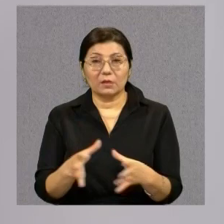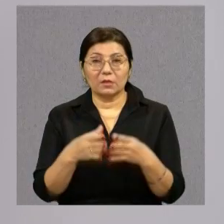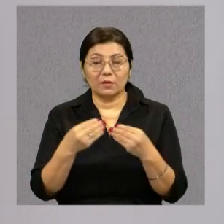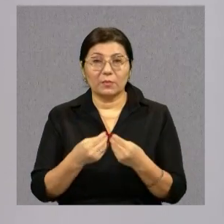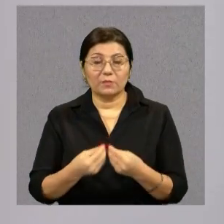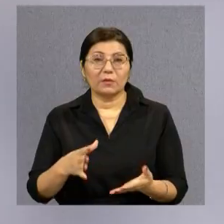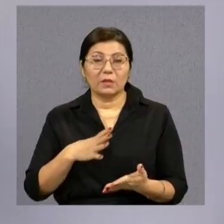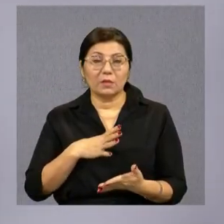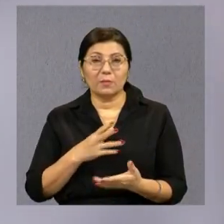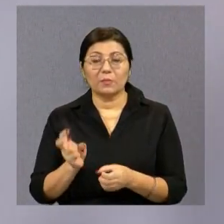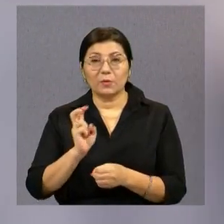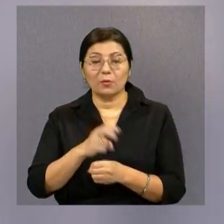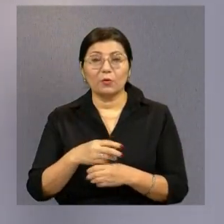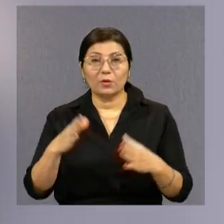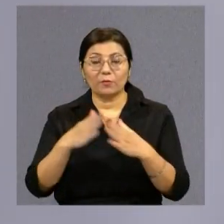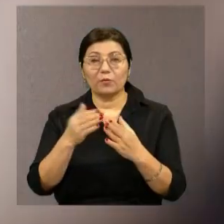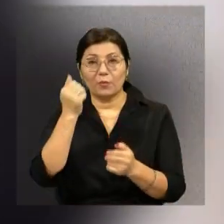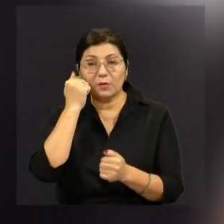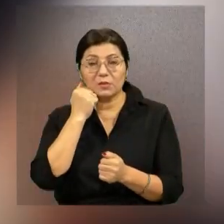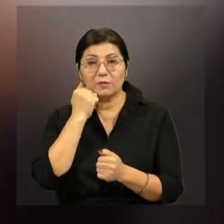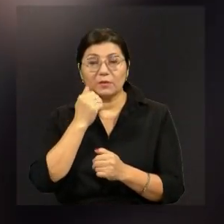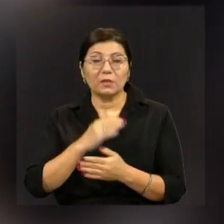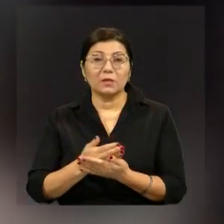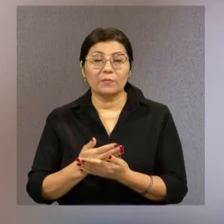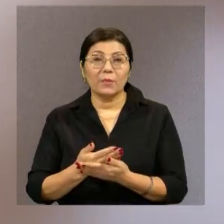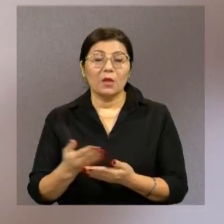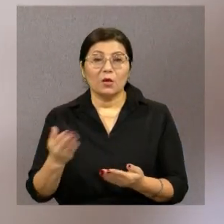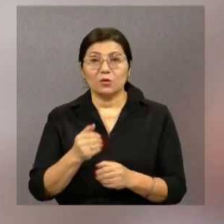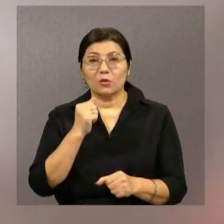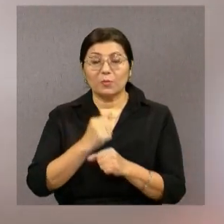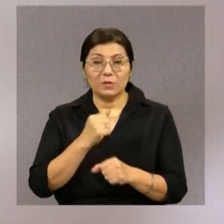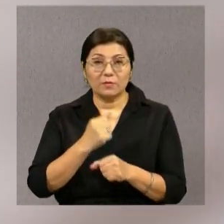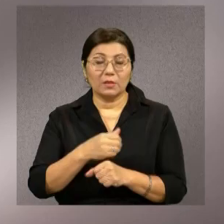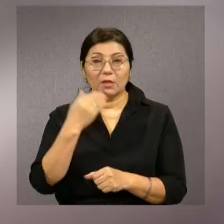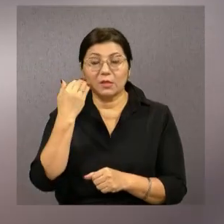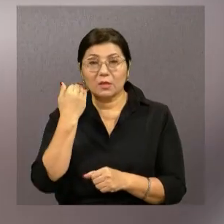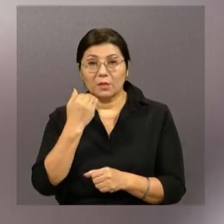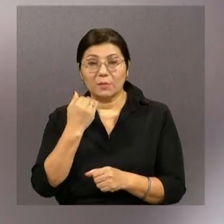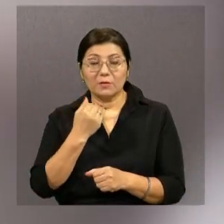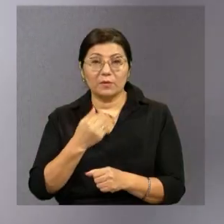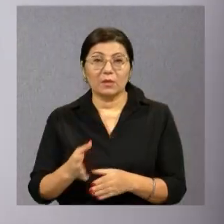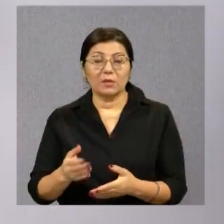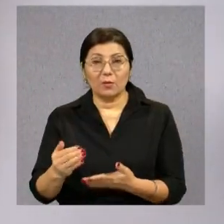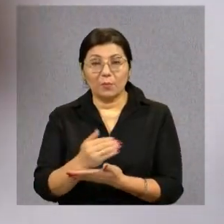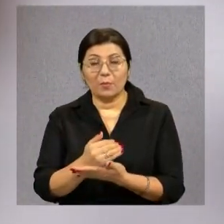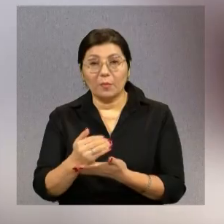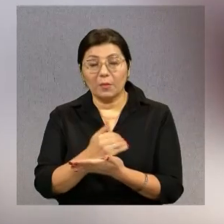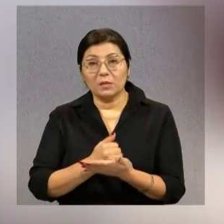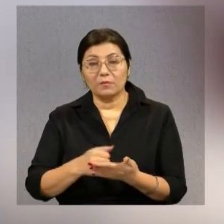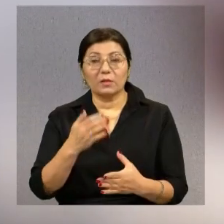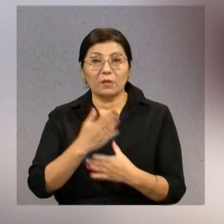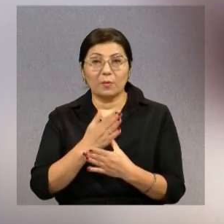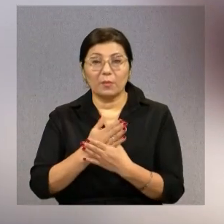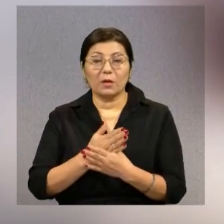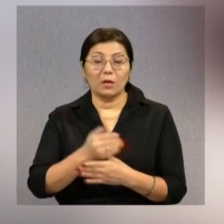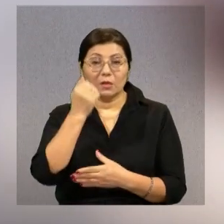детей, инвалидов и престарелых, чтобы создать для постояльцев комфортные условия для социализации. Убираются в домах пожилых актюбинцев. Важным